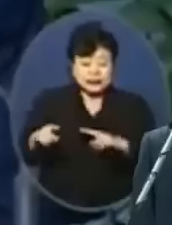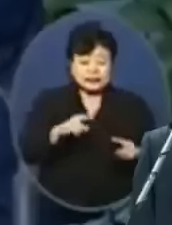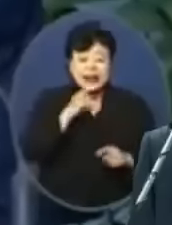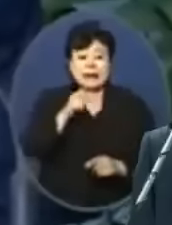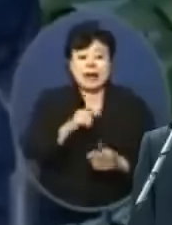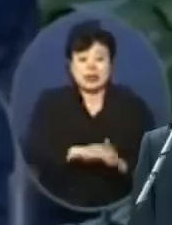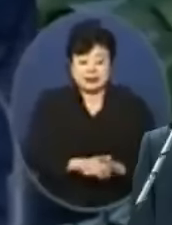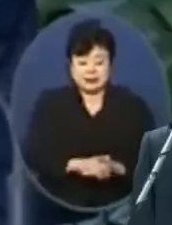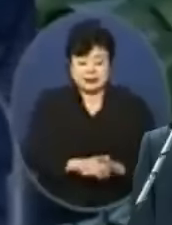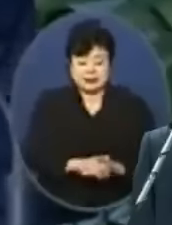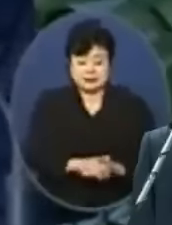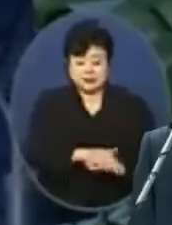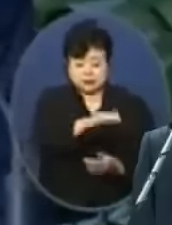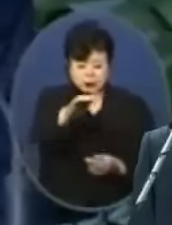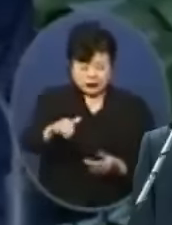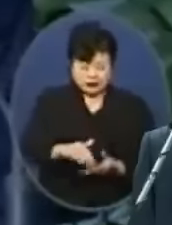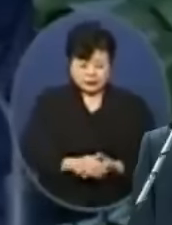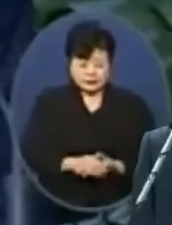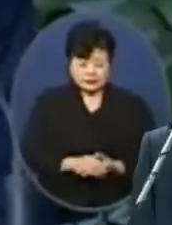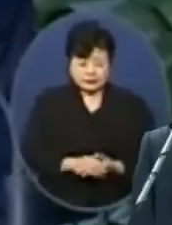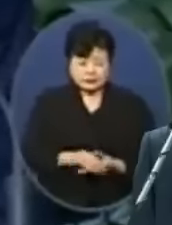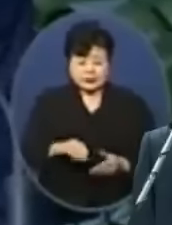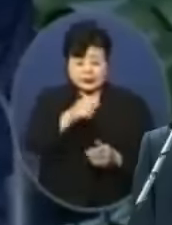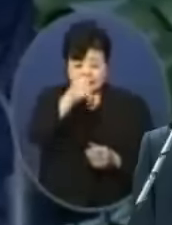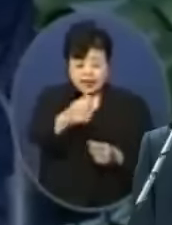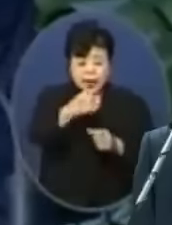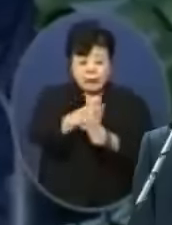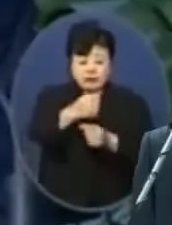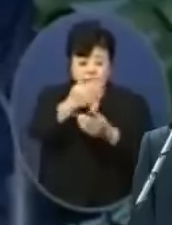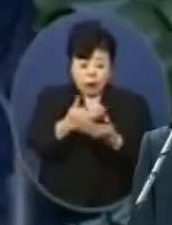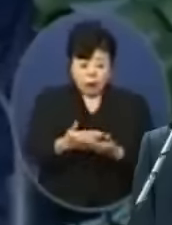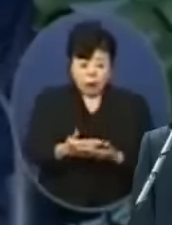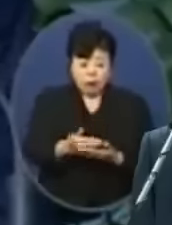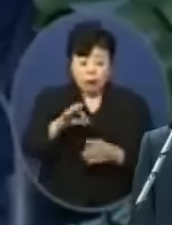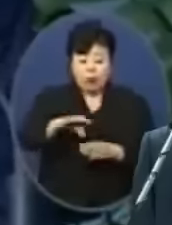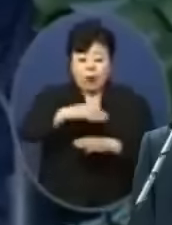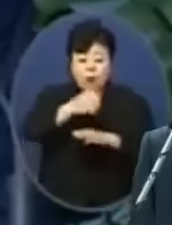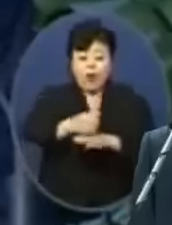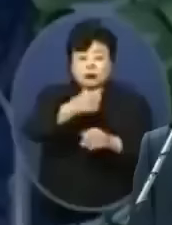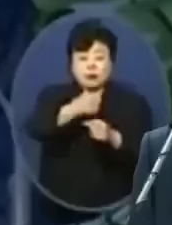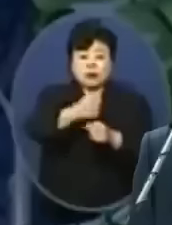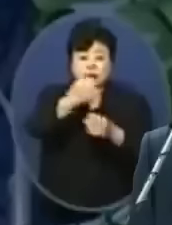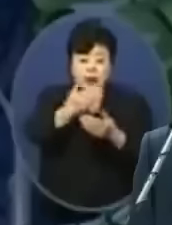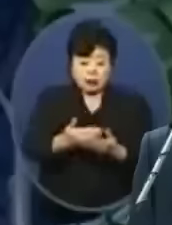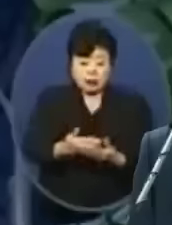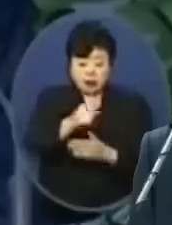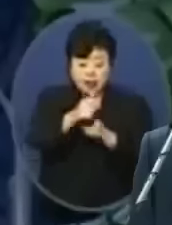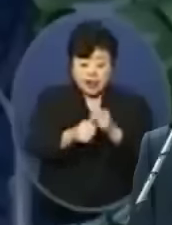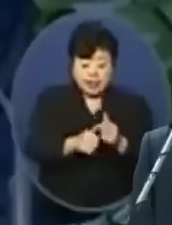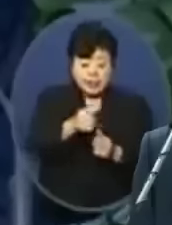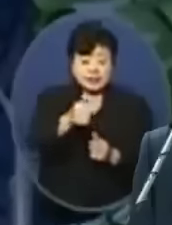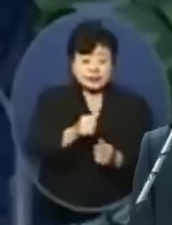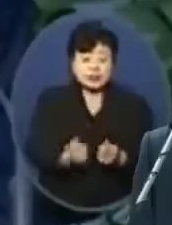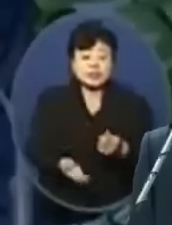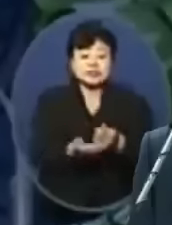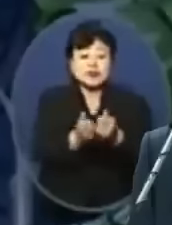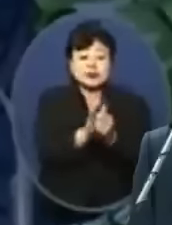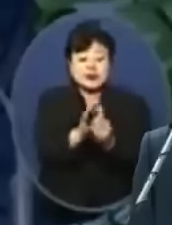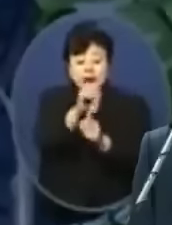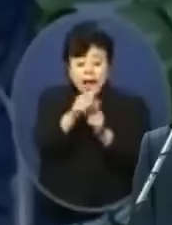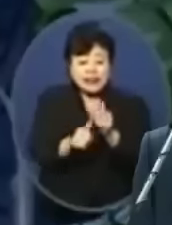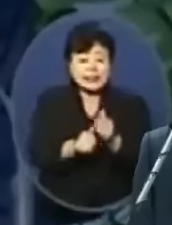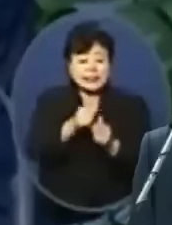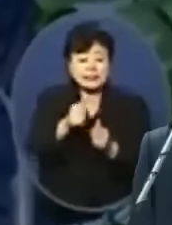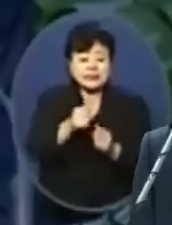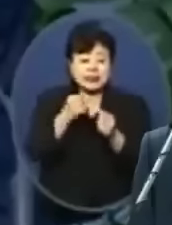그러므로 우리는 제사장으로 지음을 받고 왕으로 지음을 받았습니다. 하나님을 섬기고